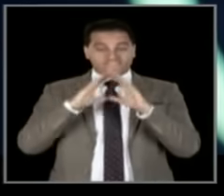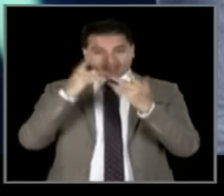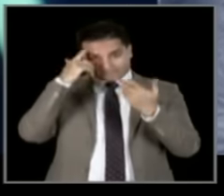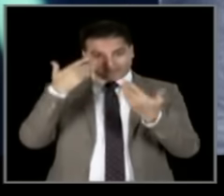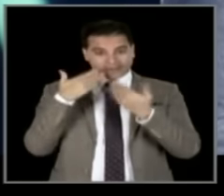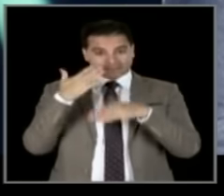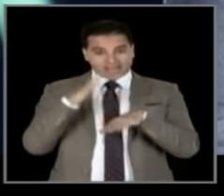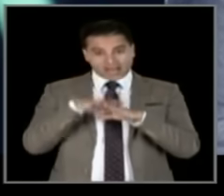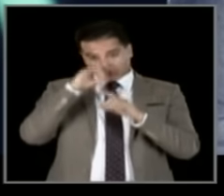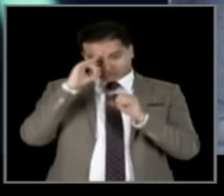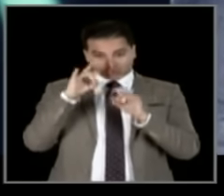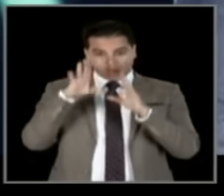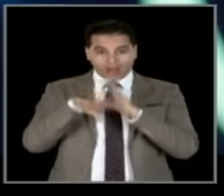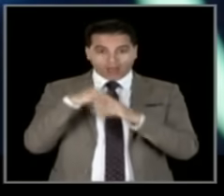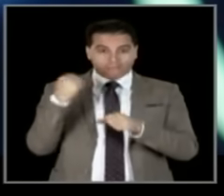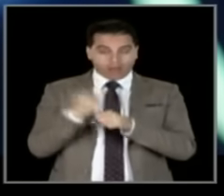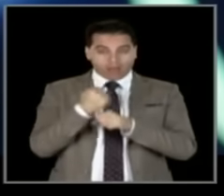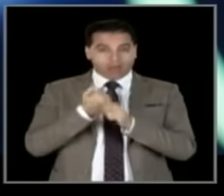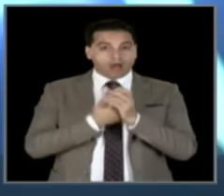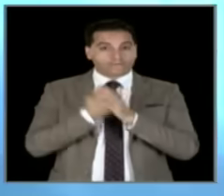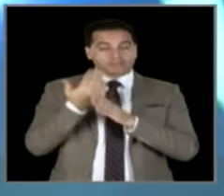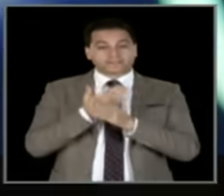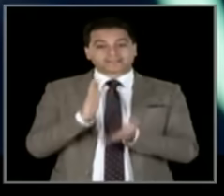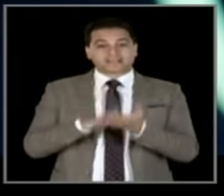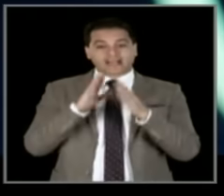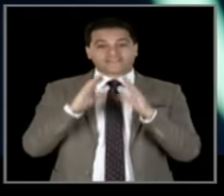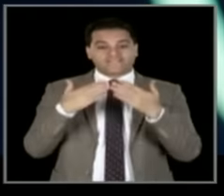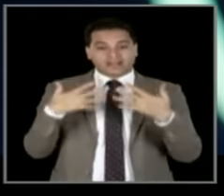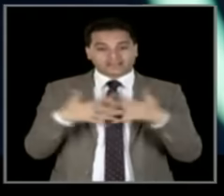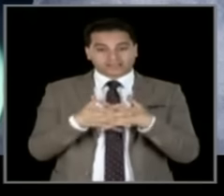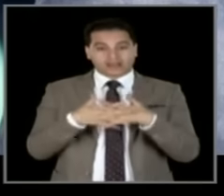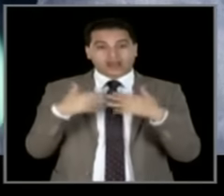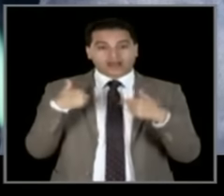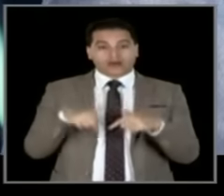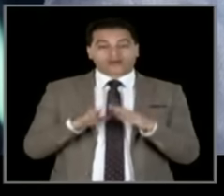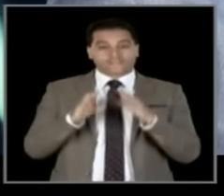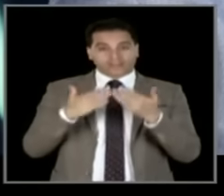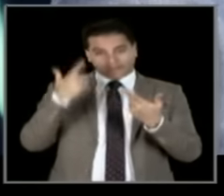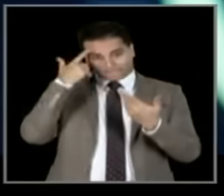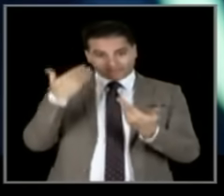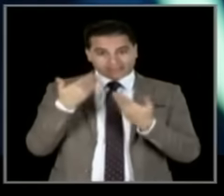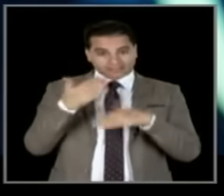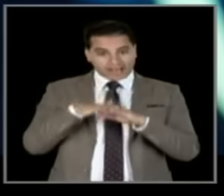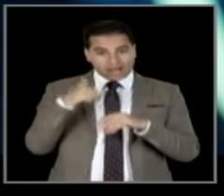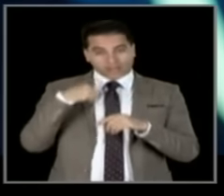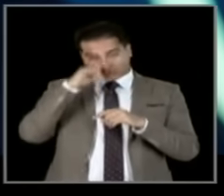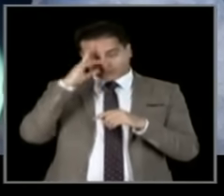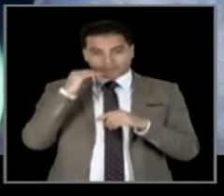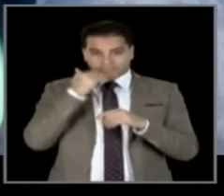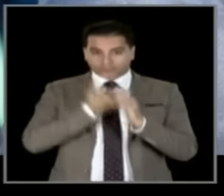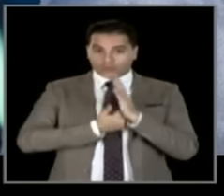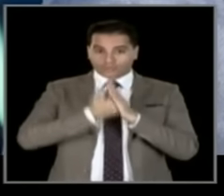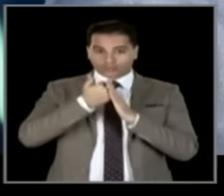عليا النهاردة، وإن شاء الله أجمع أكبر عدد من النقاط وأساعد التيم بتاعي. النهاردة فريقي معتمد عليا، وإن شاء الله أكون قد ثقتهم ونقدر نحقق